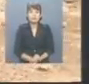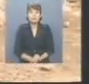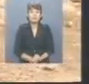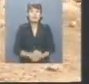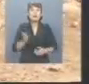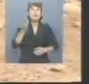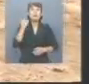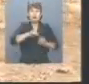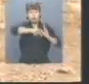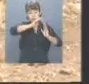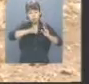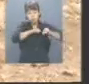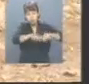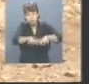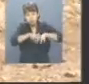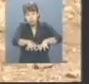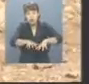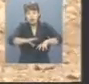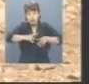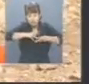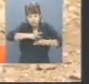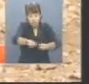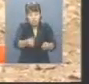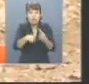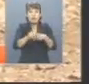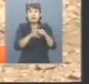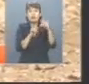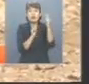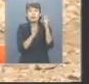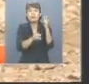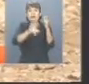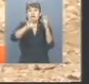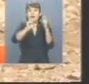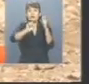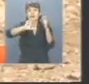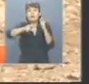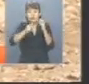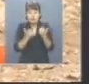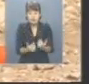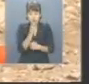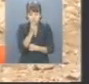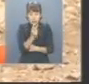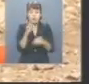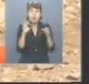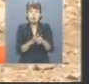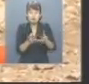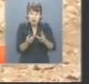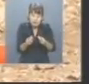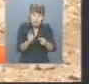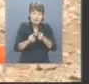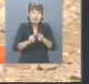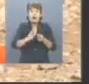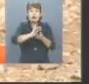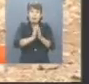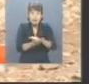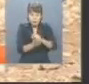ที่เขาน้อยอำเภอสีชนจังหวัดนครศรีธรรมราชแห่งนี้จะผ่านพ้นไปแล้วนะคะแต่ว่าความเปลี่ยนแปลงทางโครงสร้างธรณีวิทยาทั้งทานน้ำสายใ